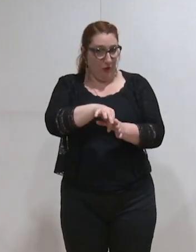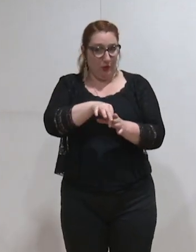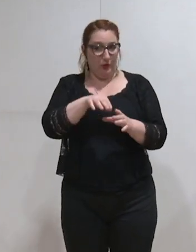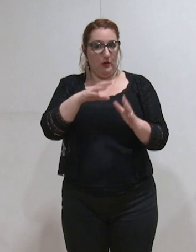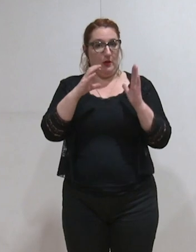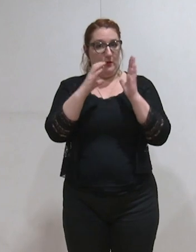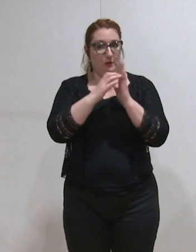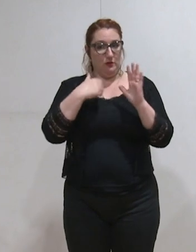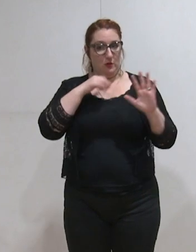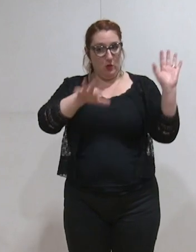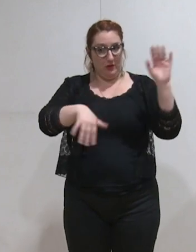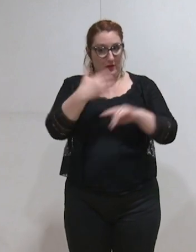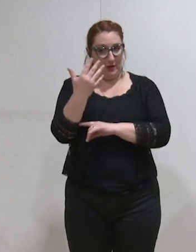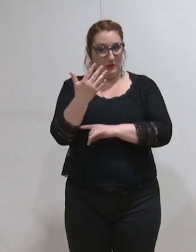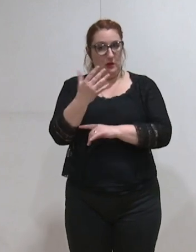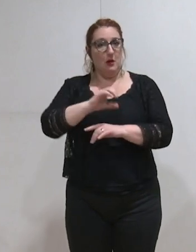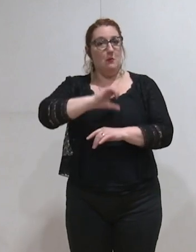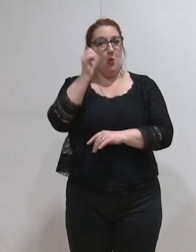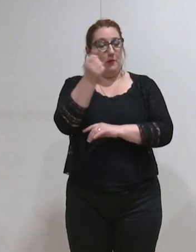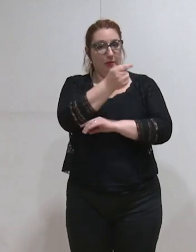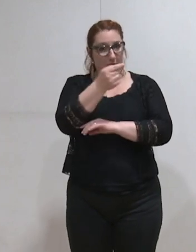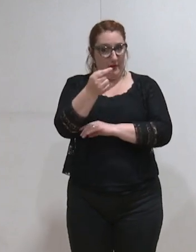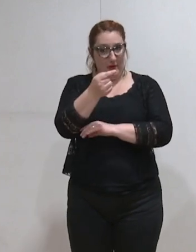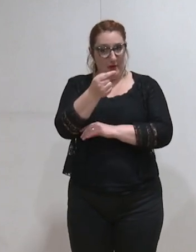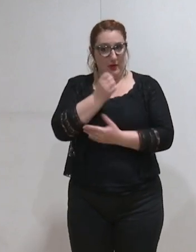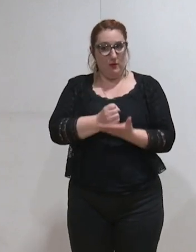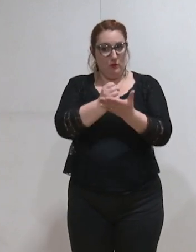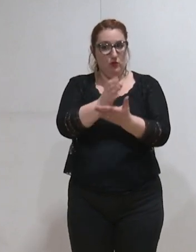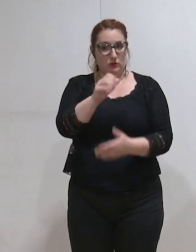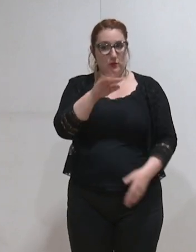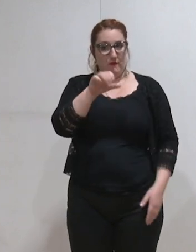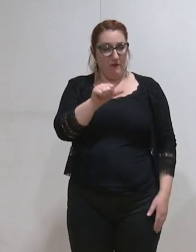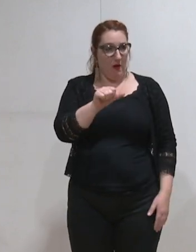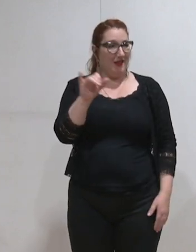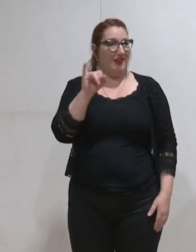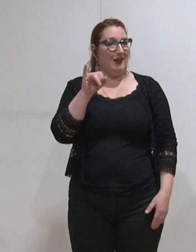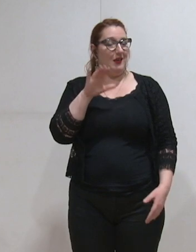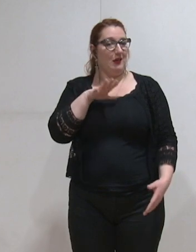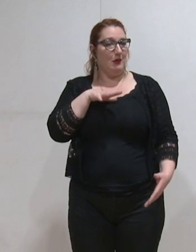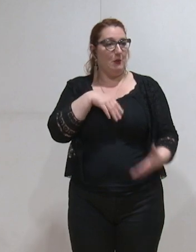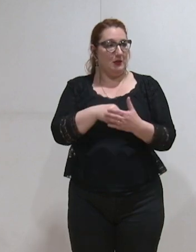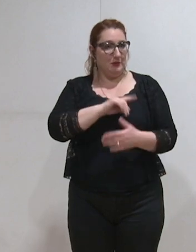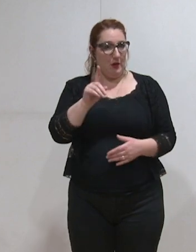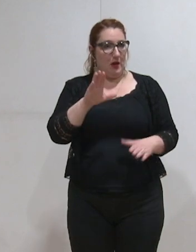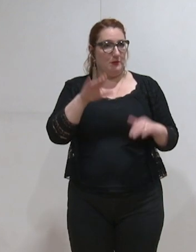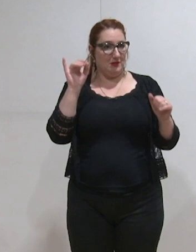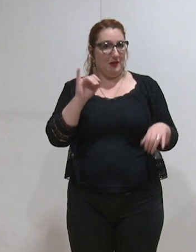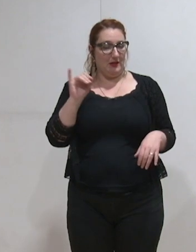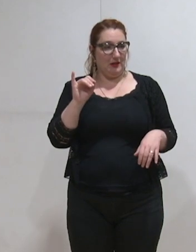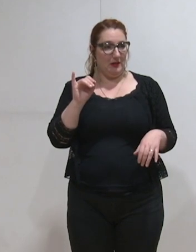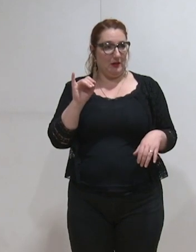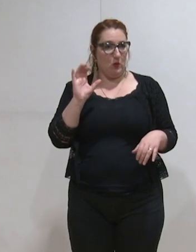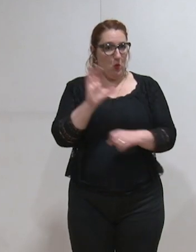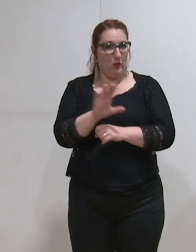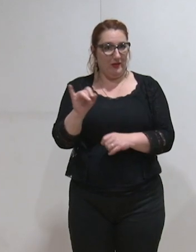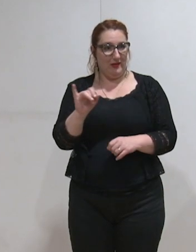cette délibération numéro 15 le premier tiré qui sont les bourses BAFA qui ne prend pas part au vote qui s'abstient